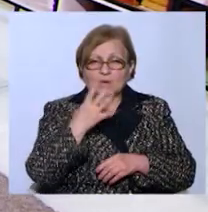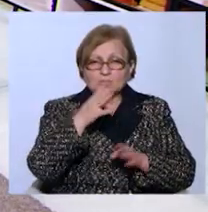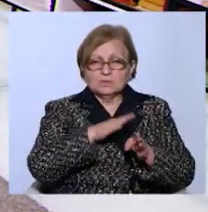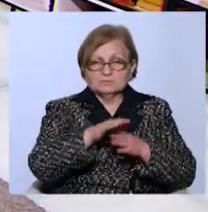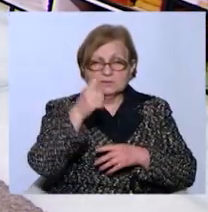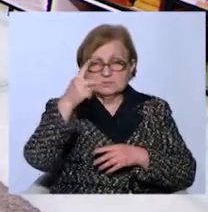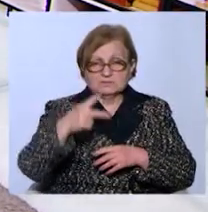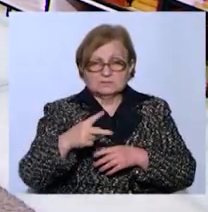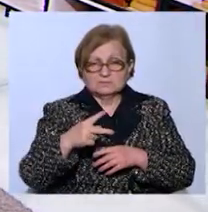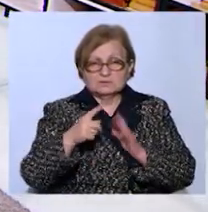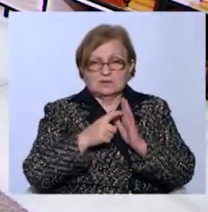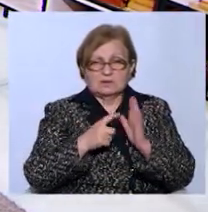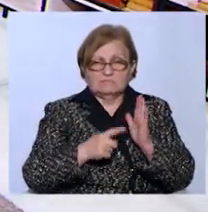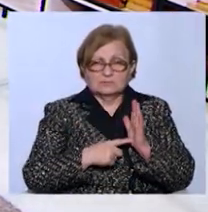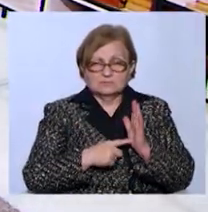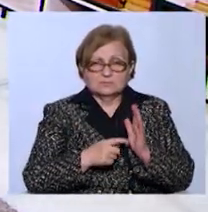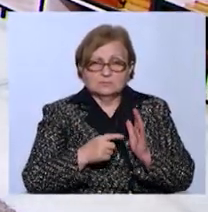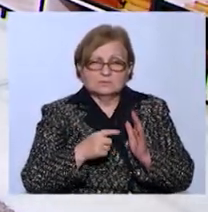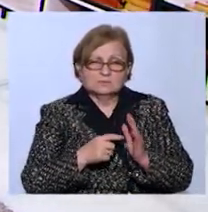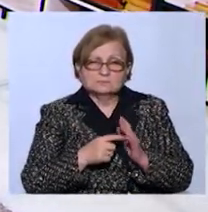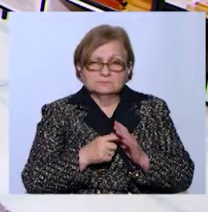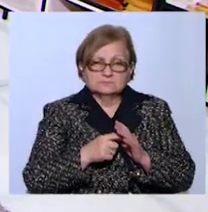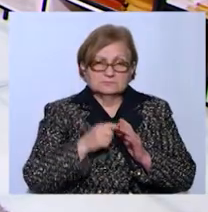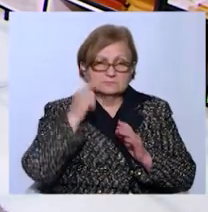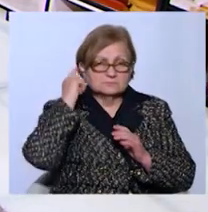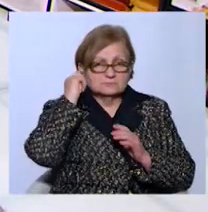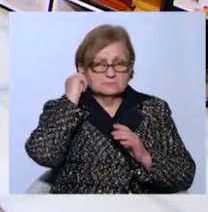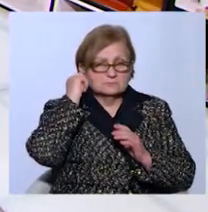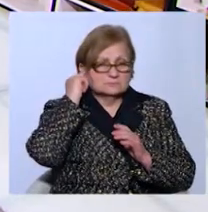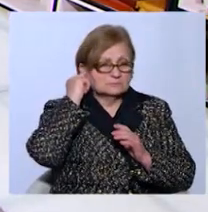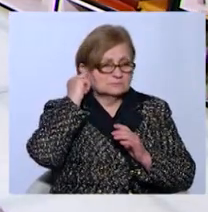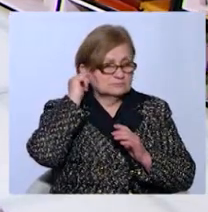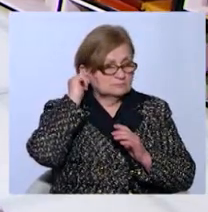4/1 უნდა გავყოთ 3-ზე, აი 4/1 მაქვს. 1 2 3 4.